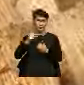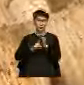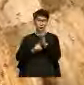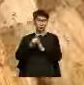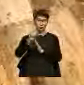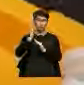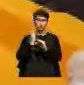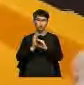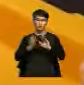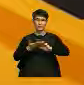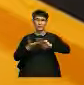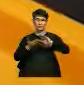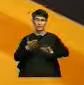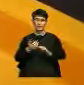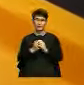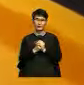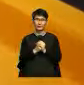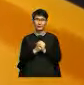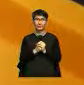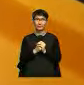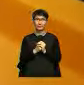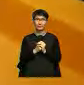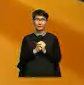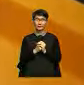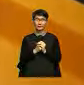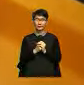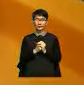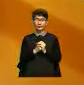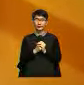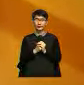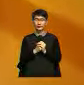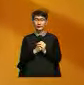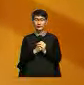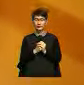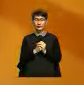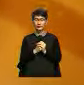지날수록 높아지고 있습니다. 딜라이브 서울 경기 케이블 TV 유승환입니다.